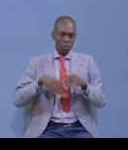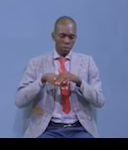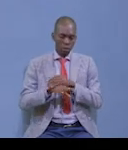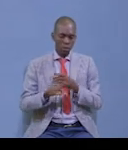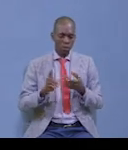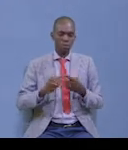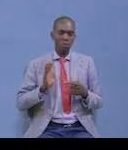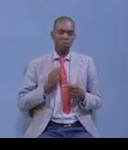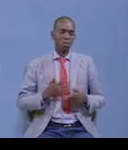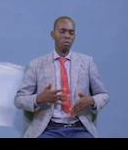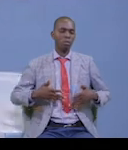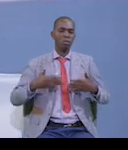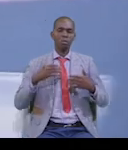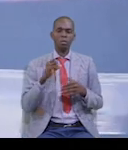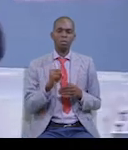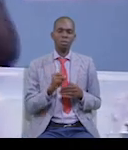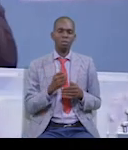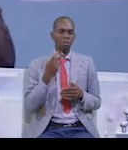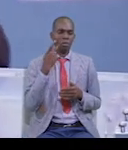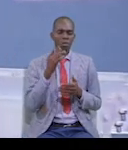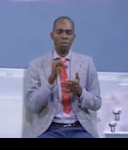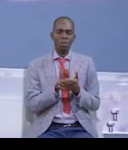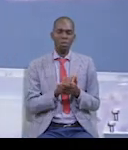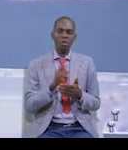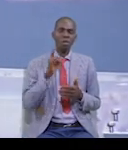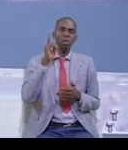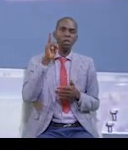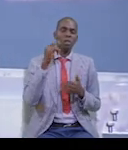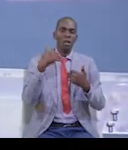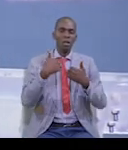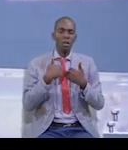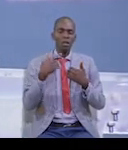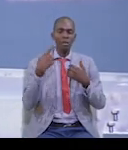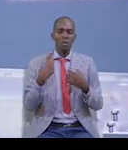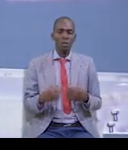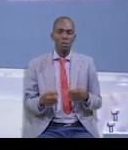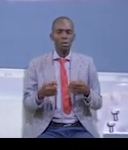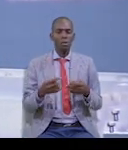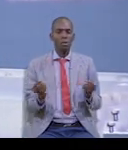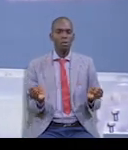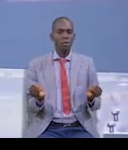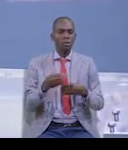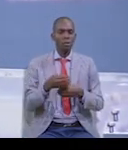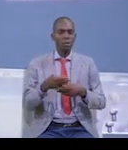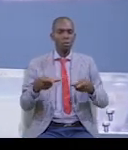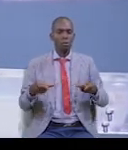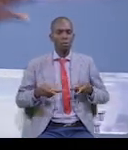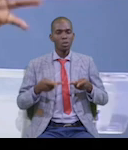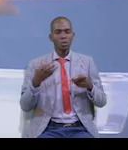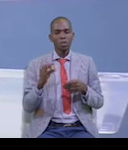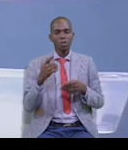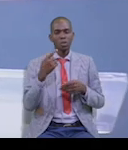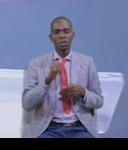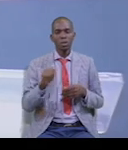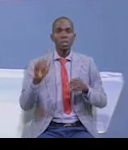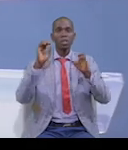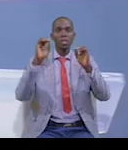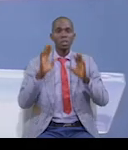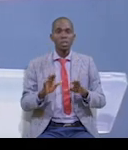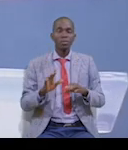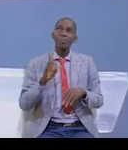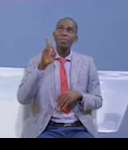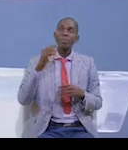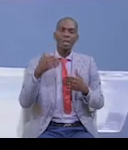క్రీస్తు జీవితంలో ప్రవేశించినప్పుడు he has the office of the teacher. ఆయన ఉపదేశకుని కార్యాలయం తీసుకుంటారు. He has